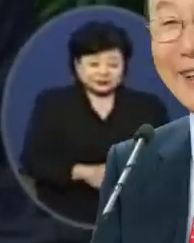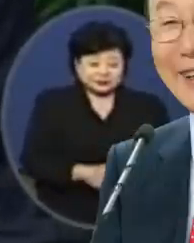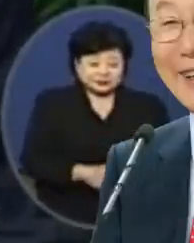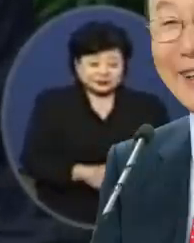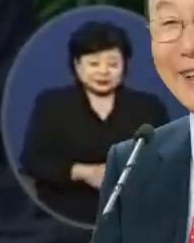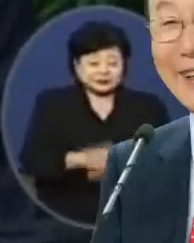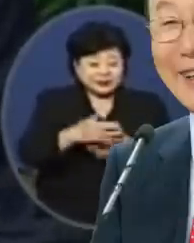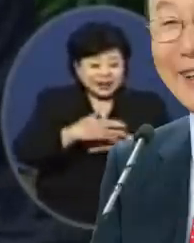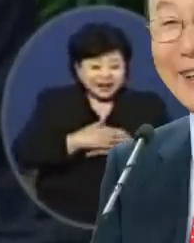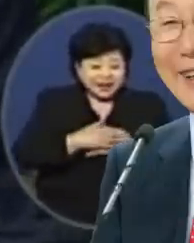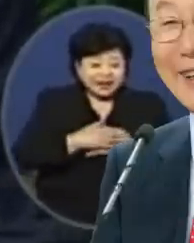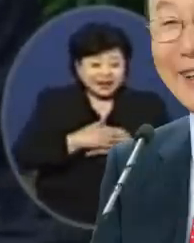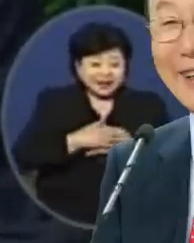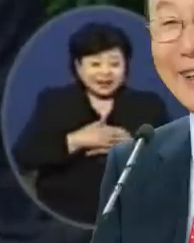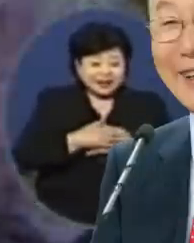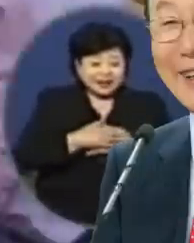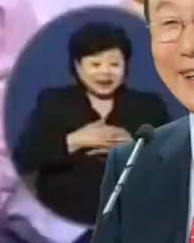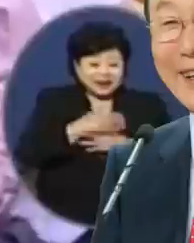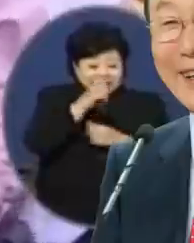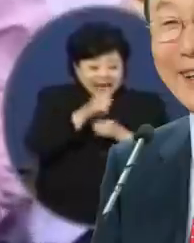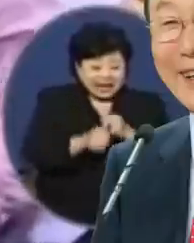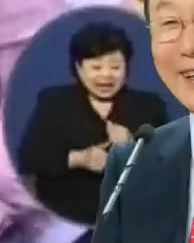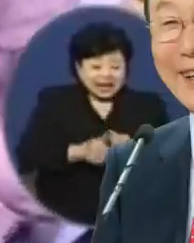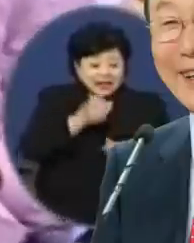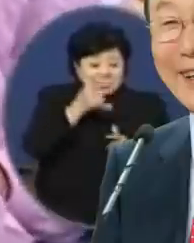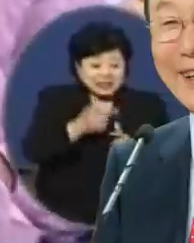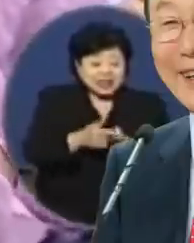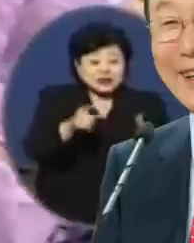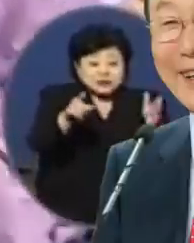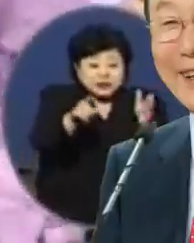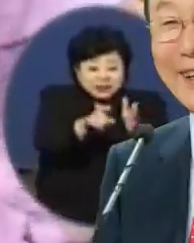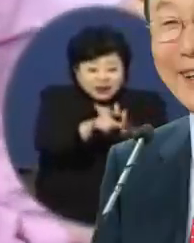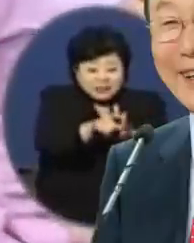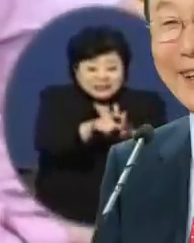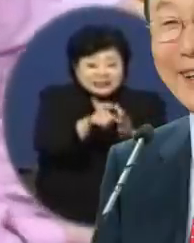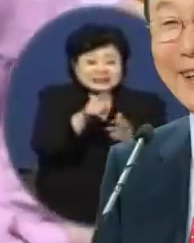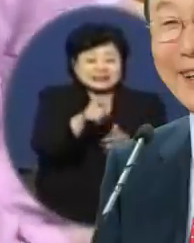한번 따라하십시오. 내가 하나님 예수님을 믿는 것이